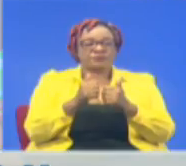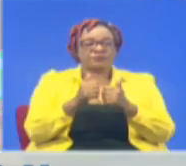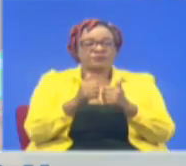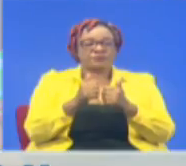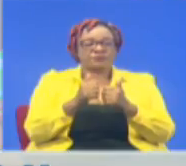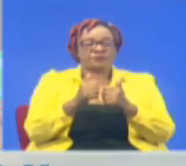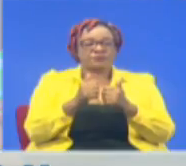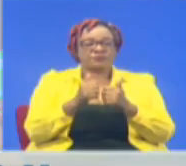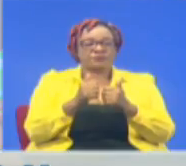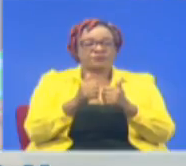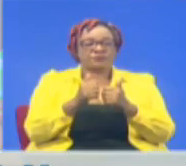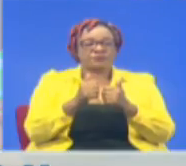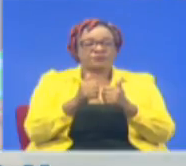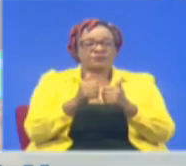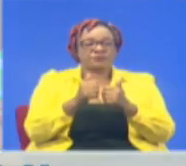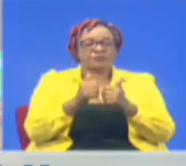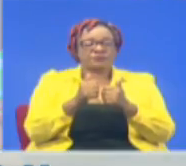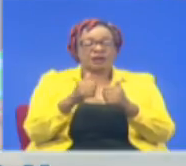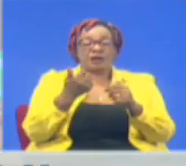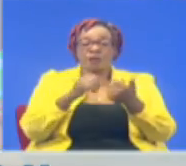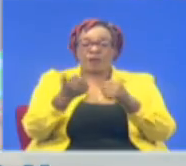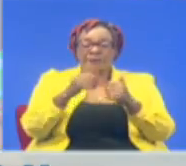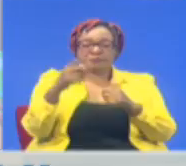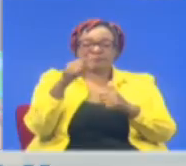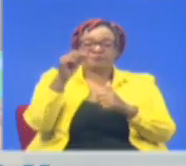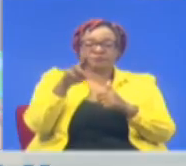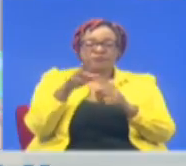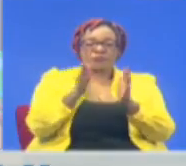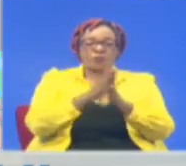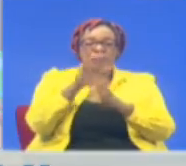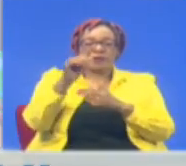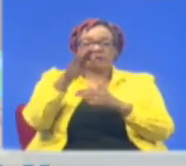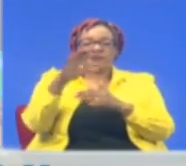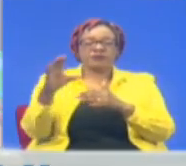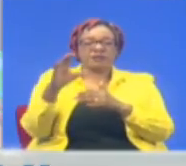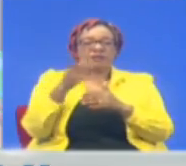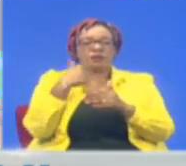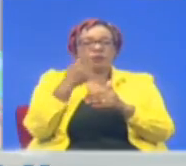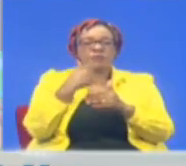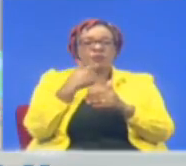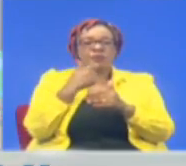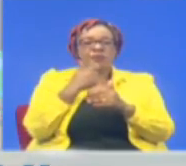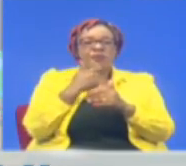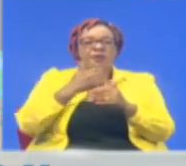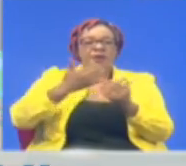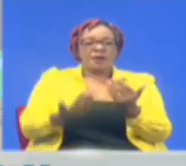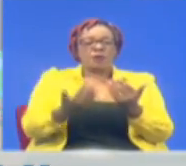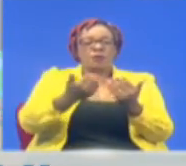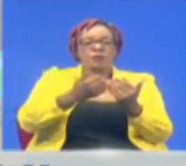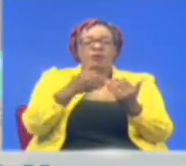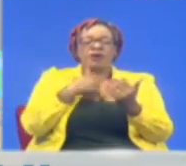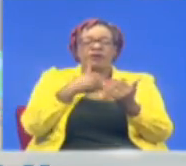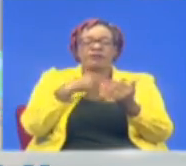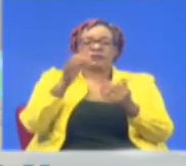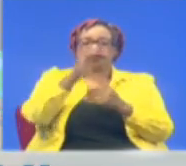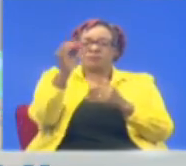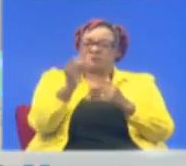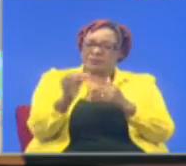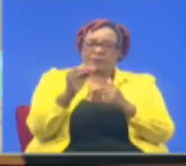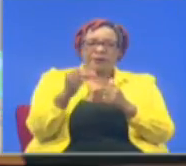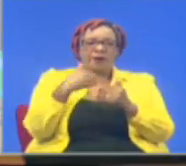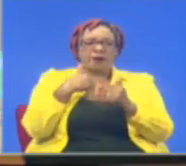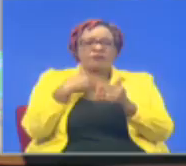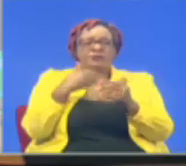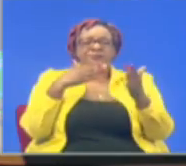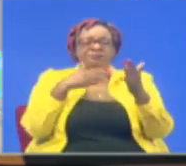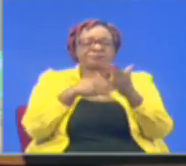Mashabiki wa mahasimu wa tangu jadi Gor Mahia na AFC Leopards wameghadhabishwa asilimia kubwa na hatua ya kufungiwa kwao kuingia